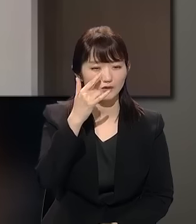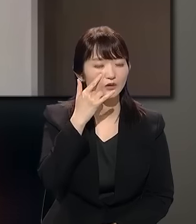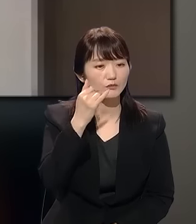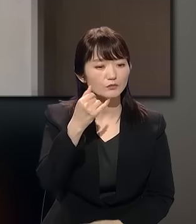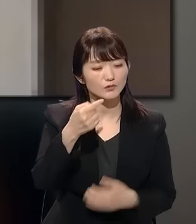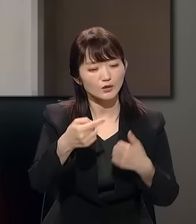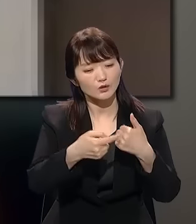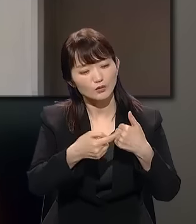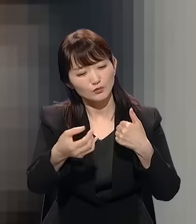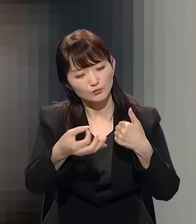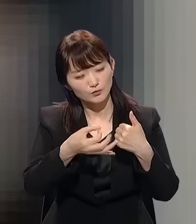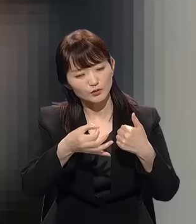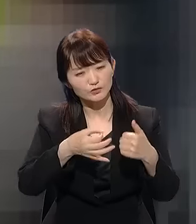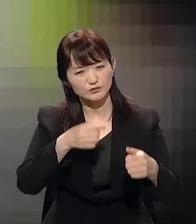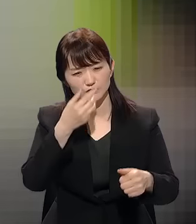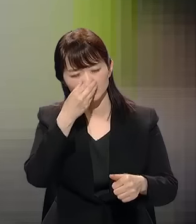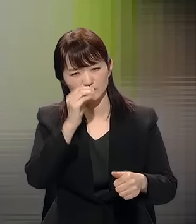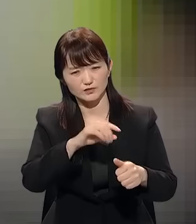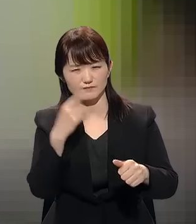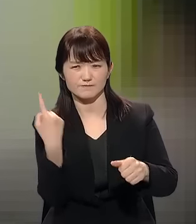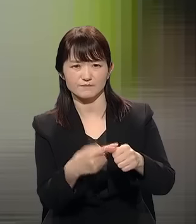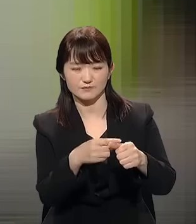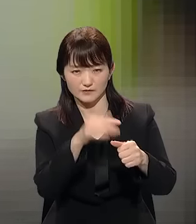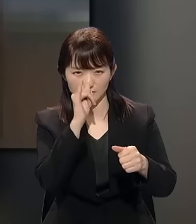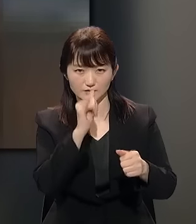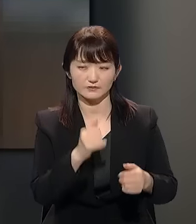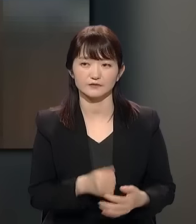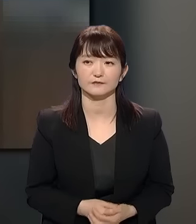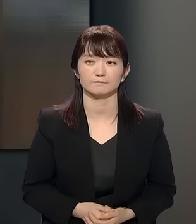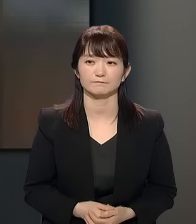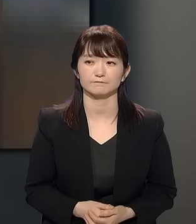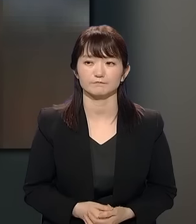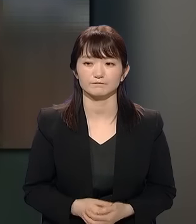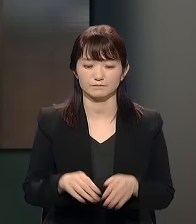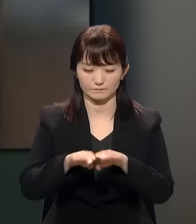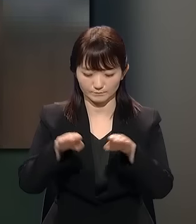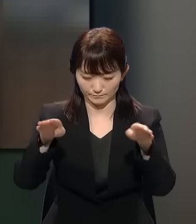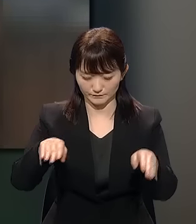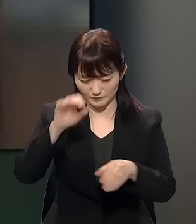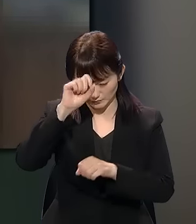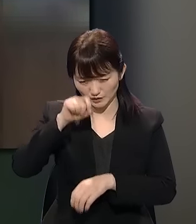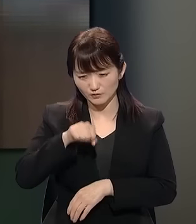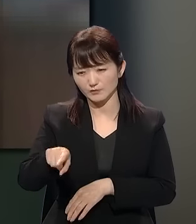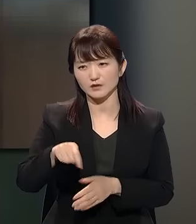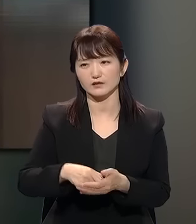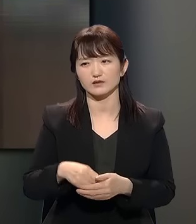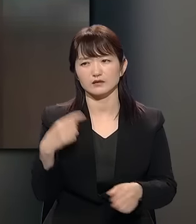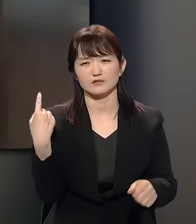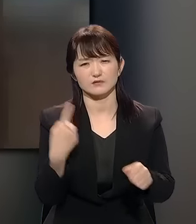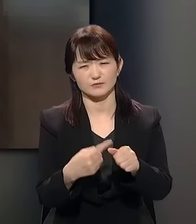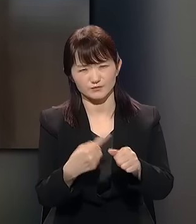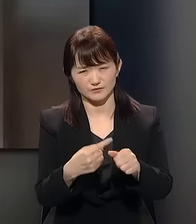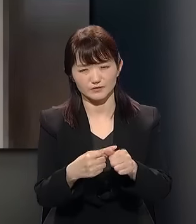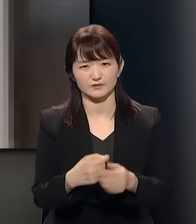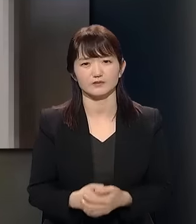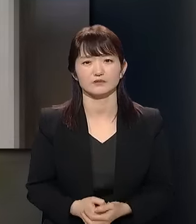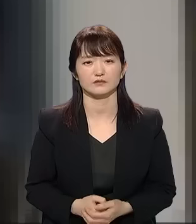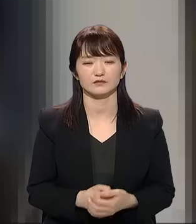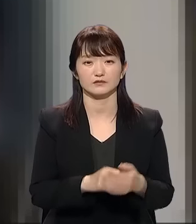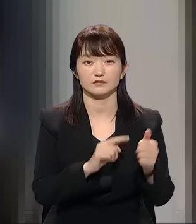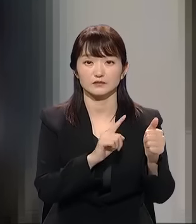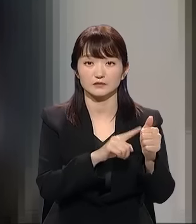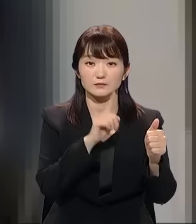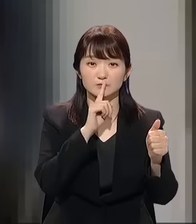언급하기도 했습니다 또 체증을 시작한 이후에도 블 테이블을 발로 차고 욕설을 계속했습니다 경의 주장에